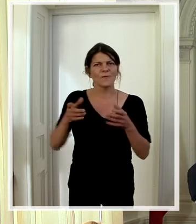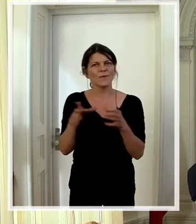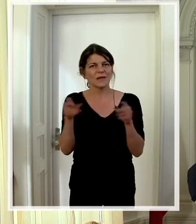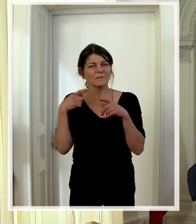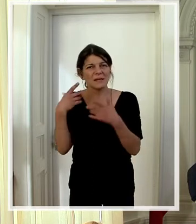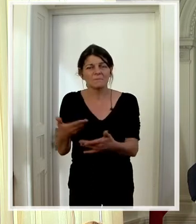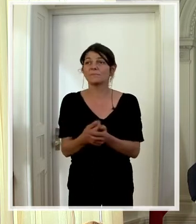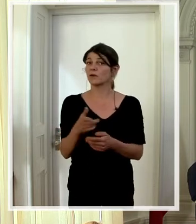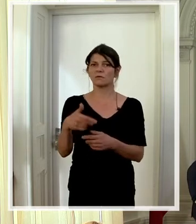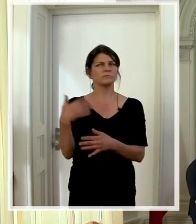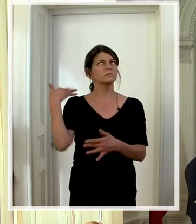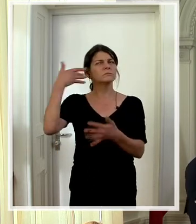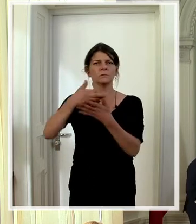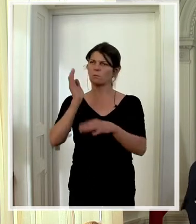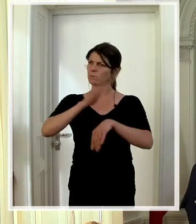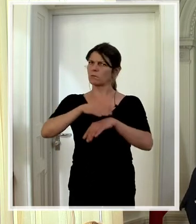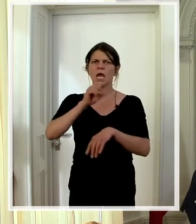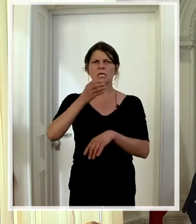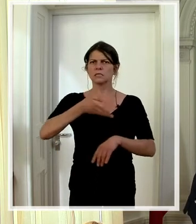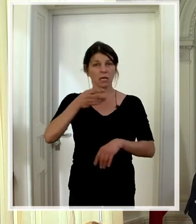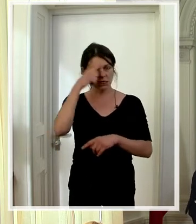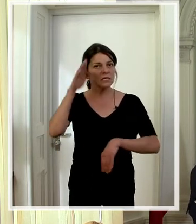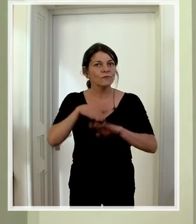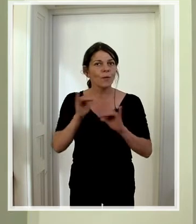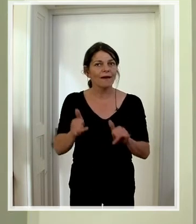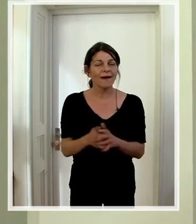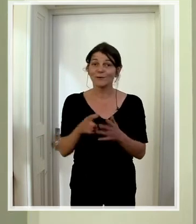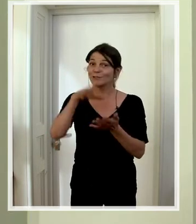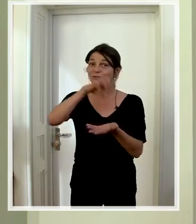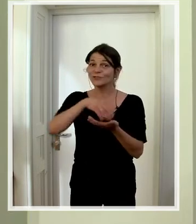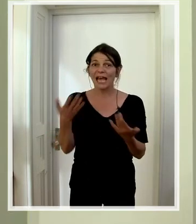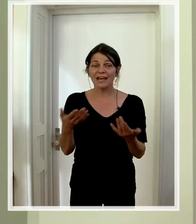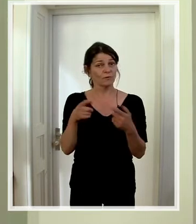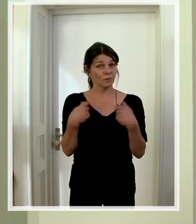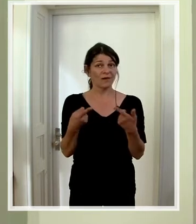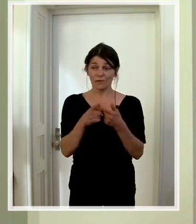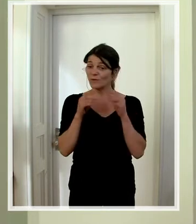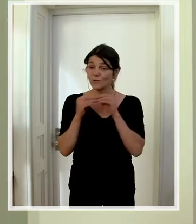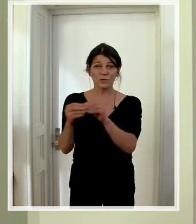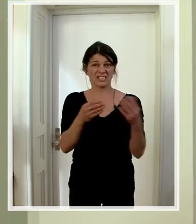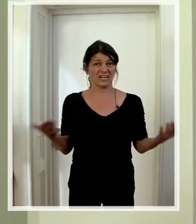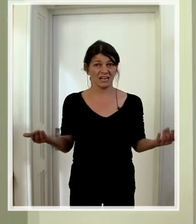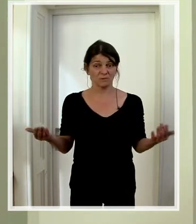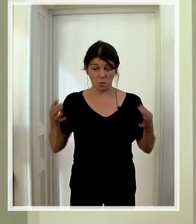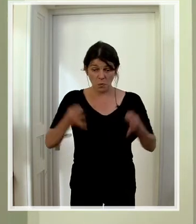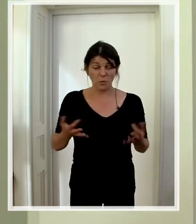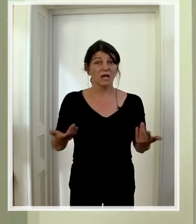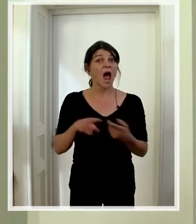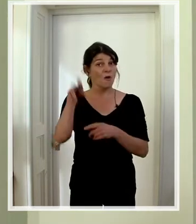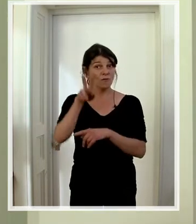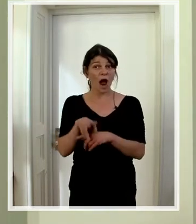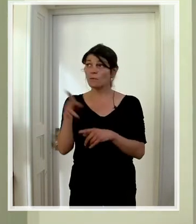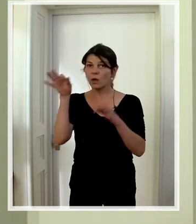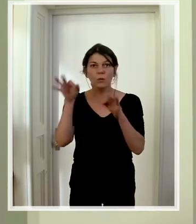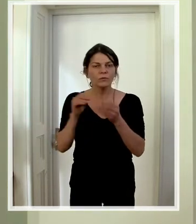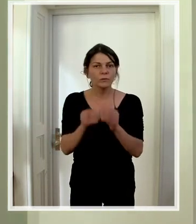oder später drauf gekommen, S-Bahn macht Sinn und Städte. Und es funktioniert. Es funktioniert auch sehr gut in Vorarlberg und